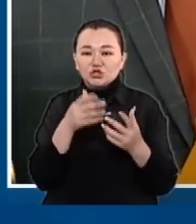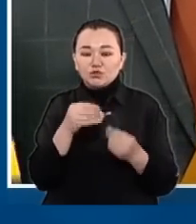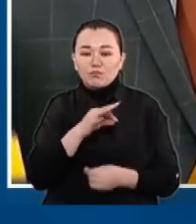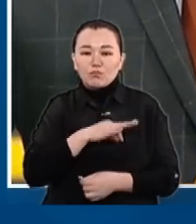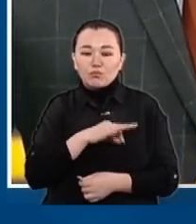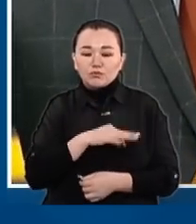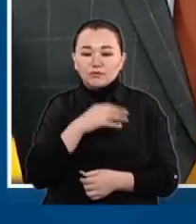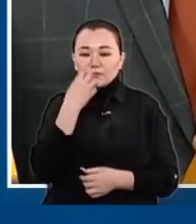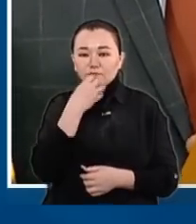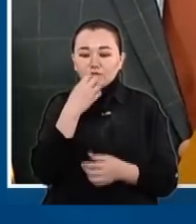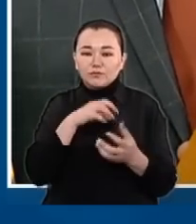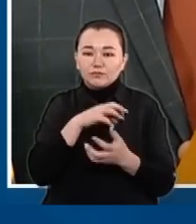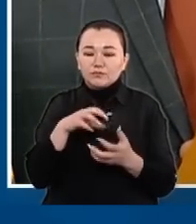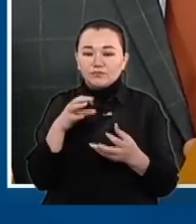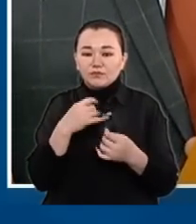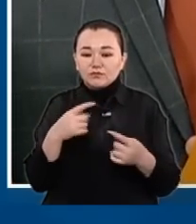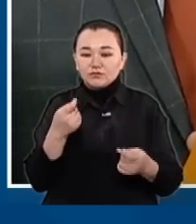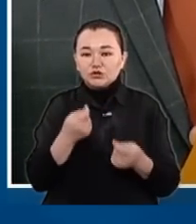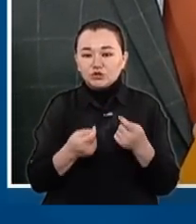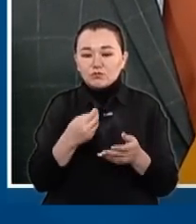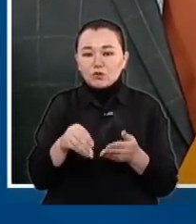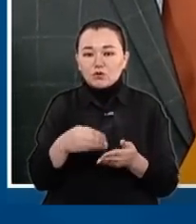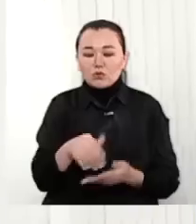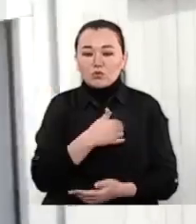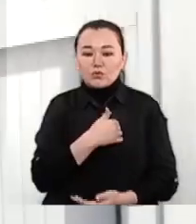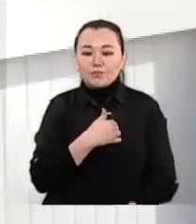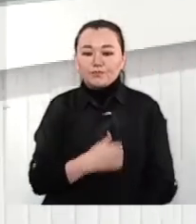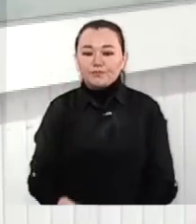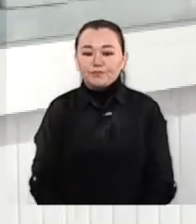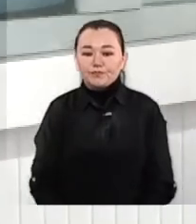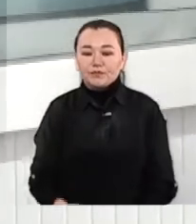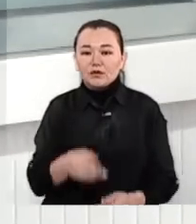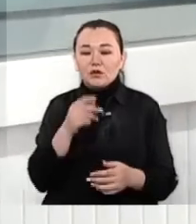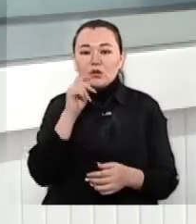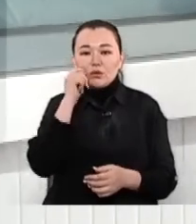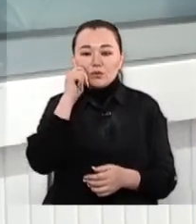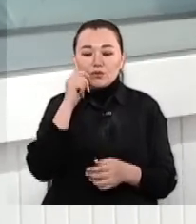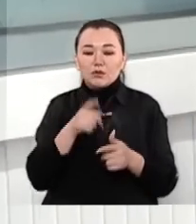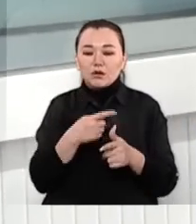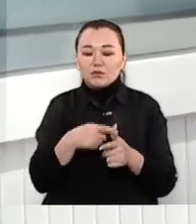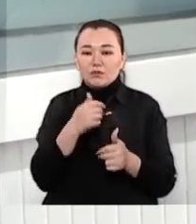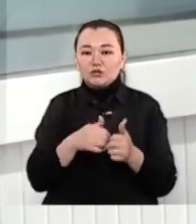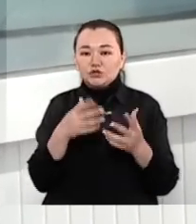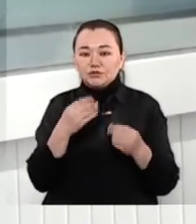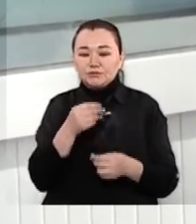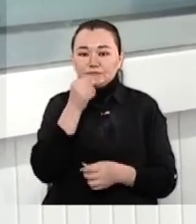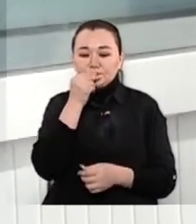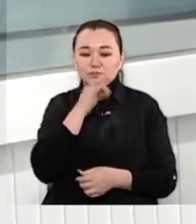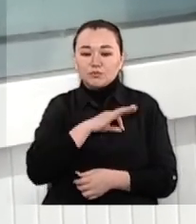қолданатын көкөністерді қолжетімді бағада алғысы келеді. Пияз, картоп, күнделікті қолданатын